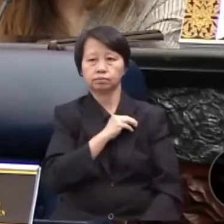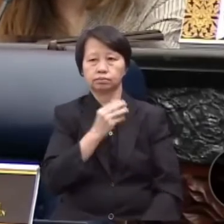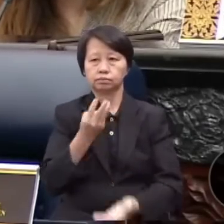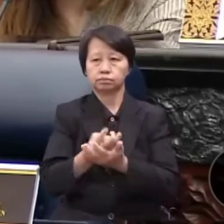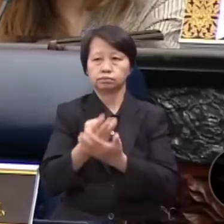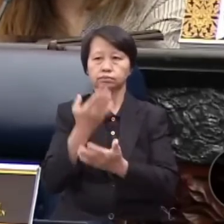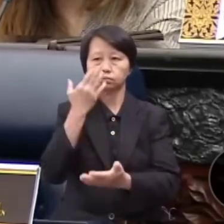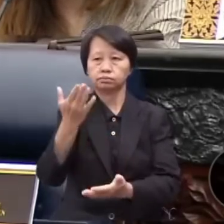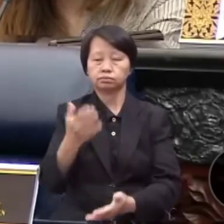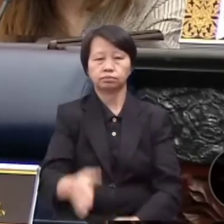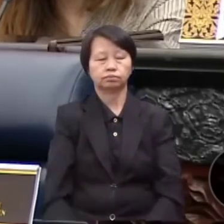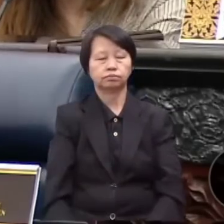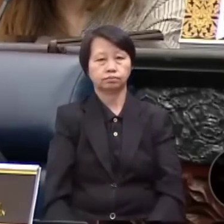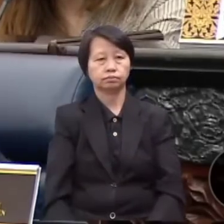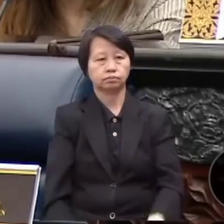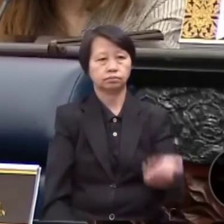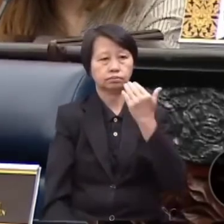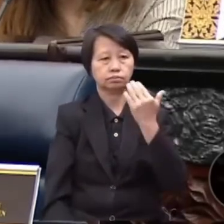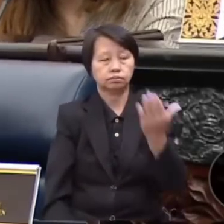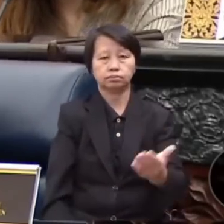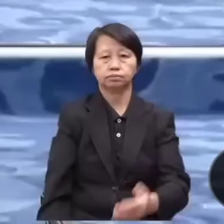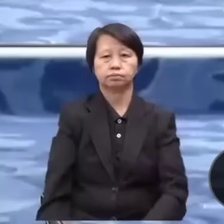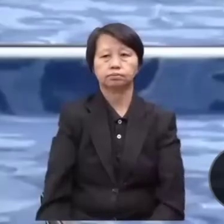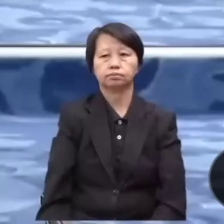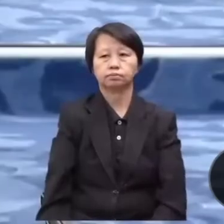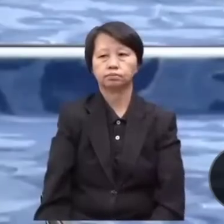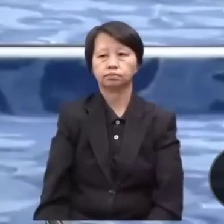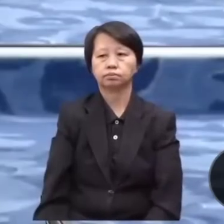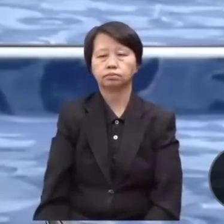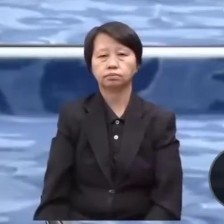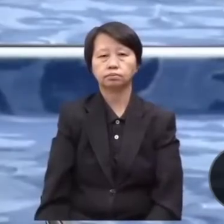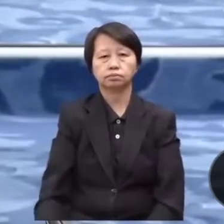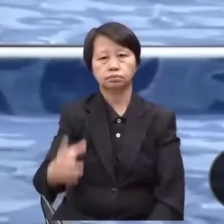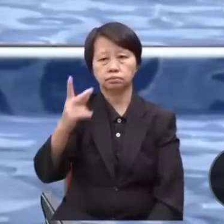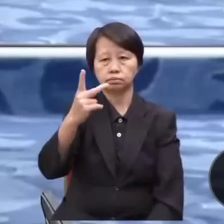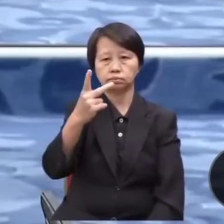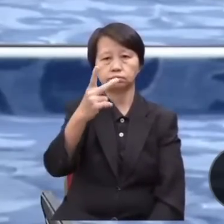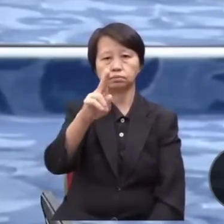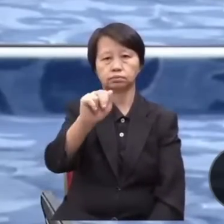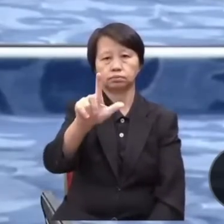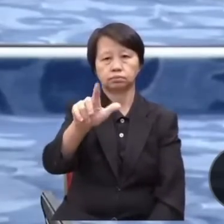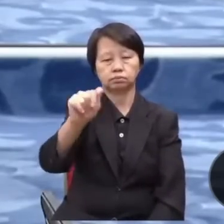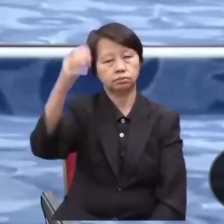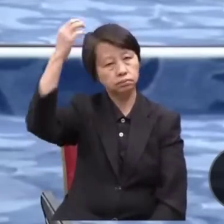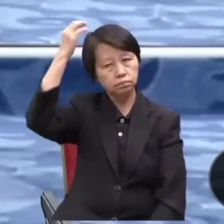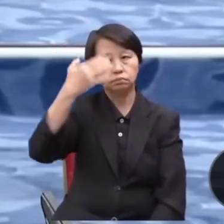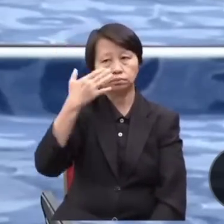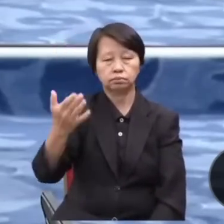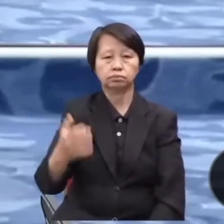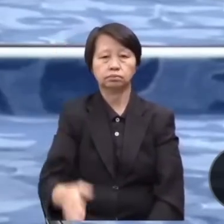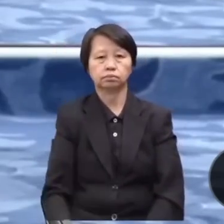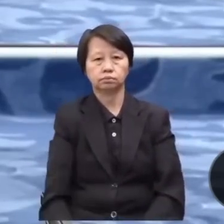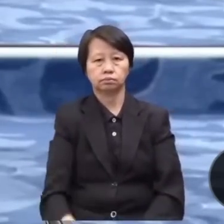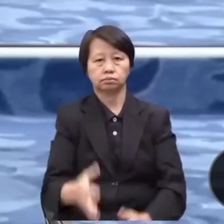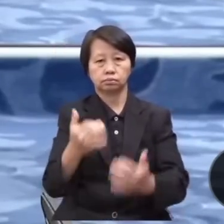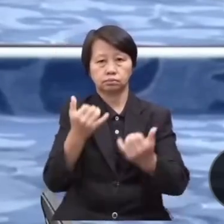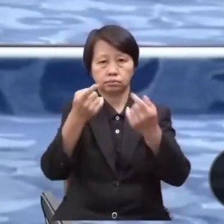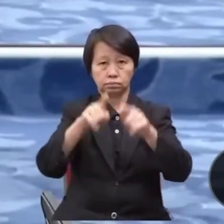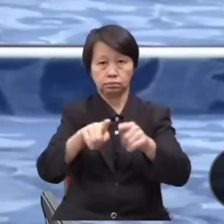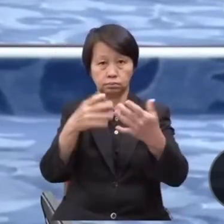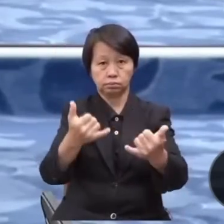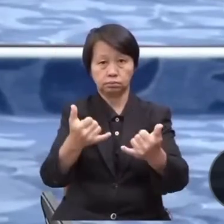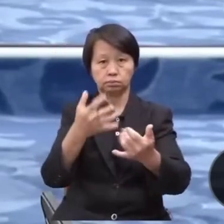kasih Sila Menteri. Terima kasih Kuala Selangor. yang berlaku sekarang